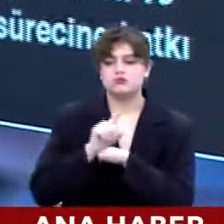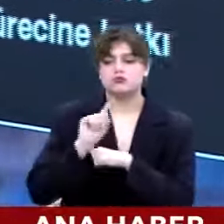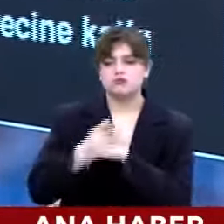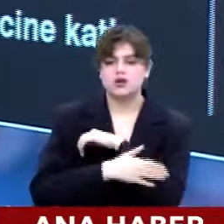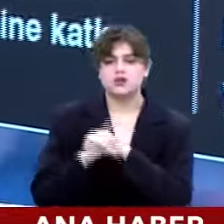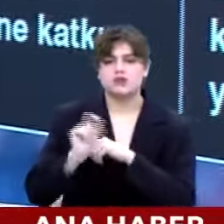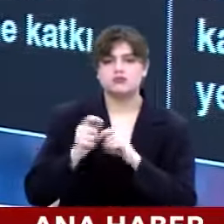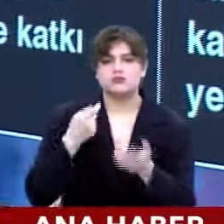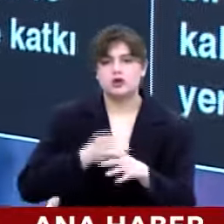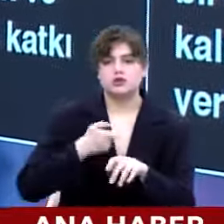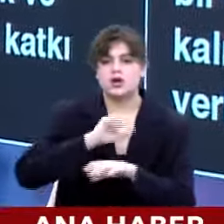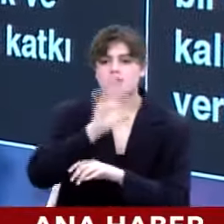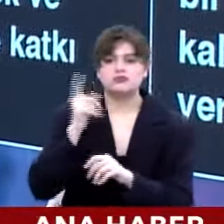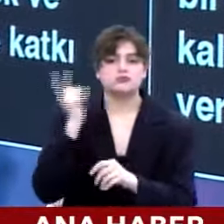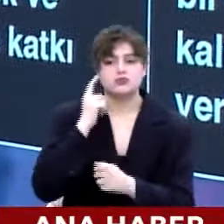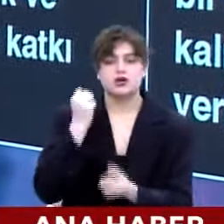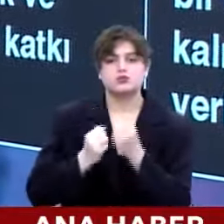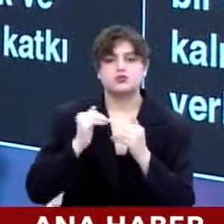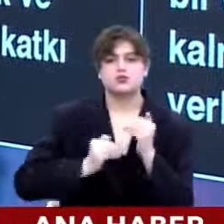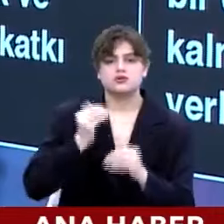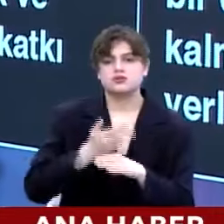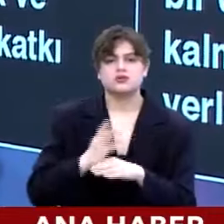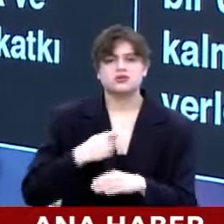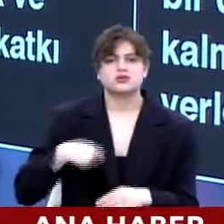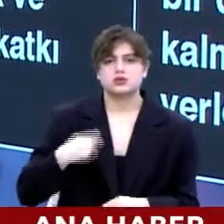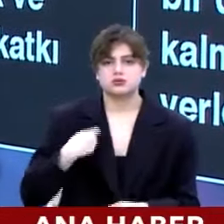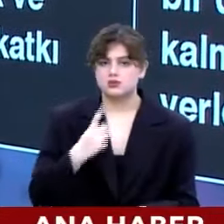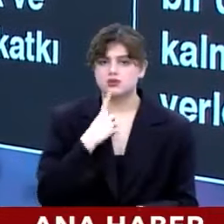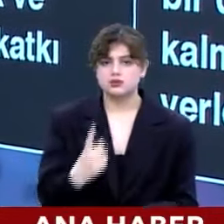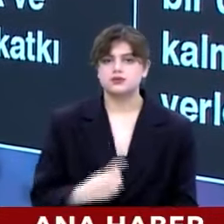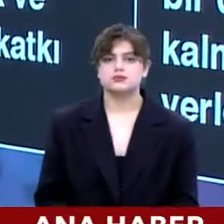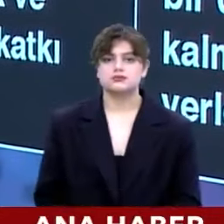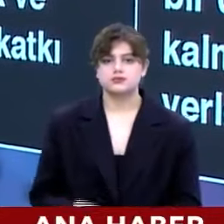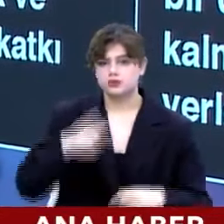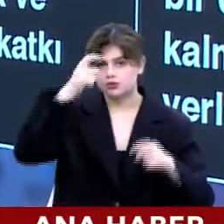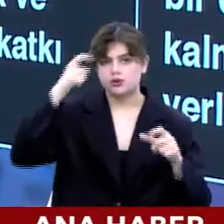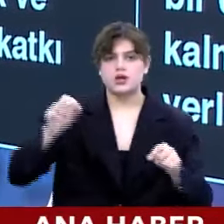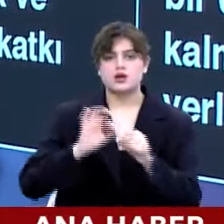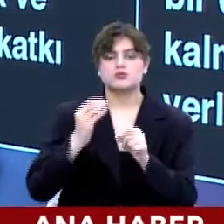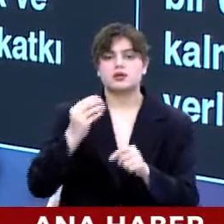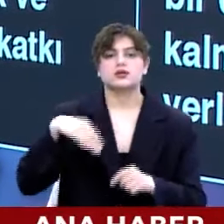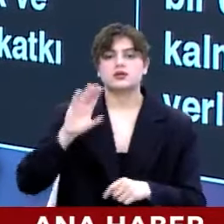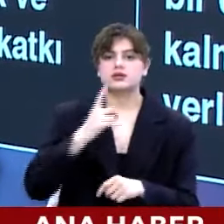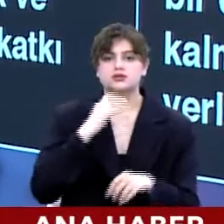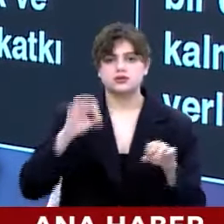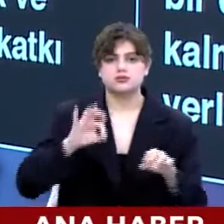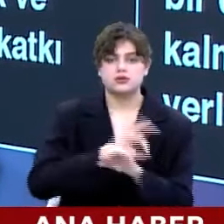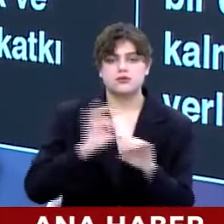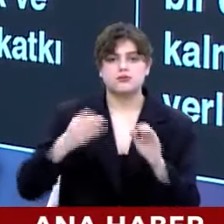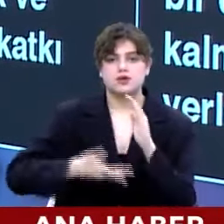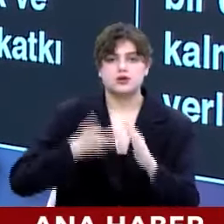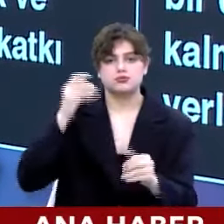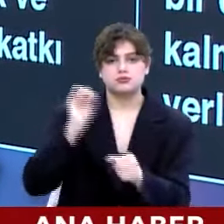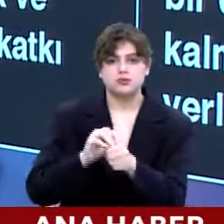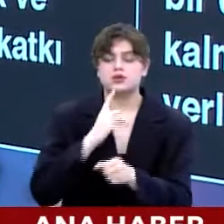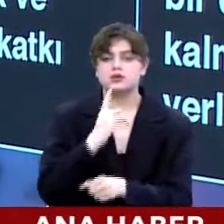yardımcısı. Maşallah hepinizde de makam aracı var. Ne gereği var dedim yahu. Zaten ülkede ekonomi iyi değil. Neyse şimdi bu artık kalktı, rafa